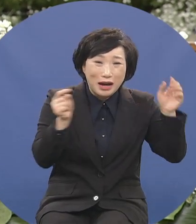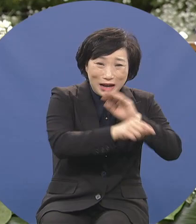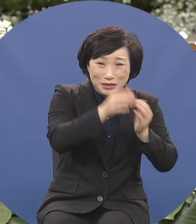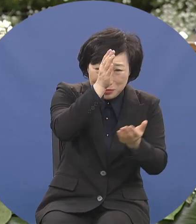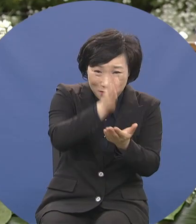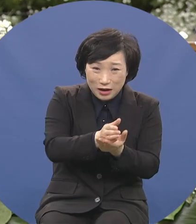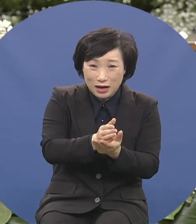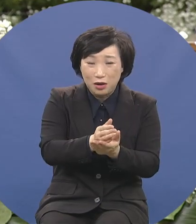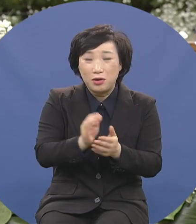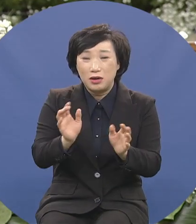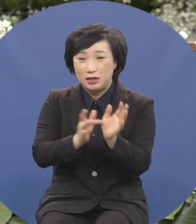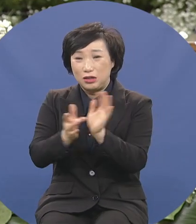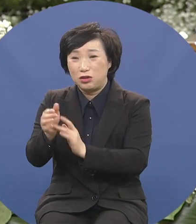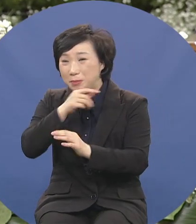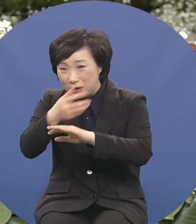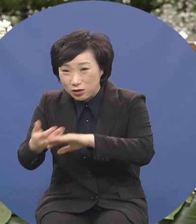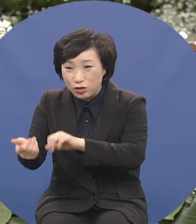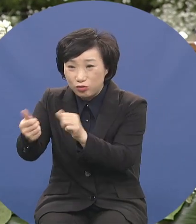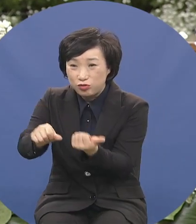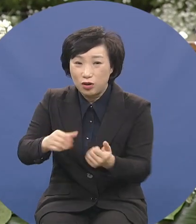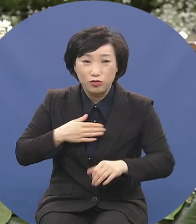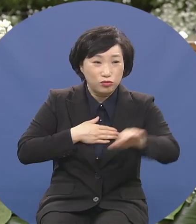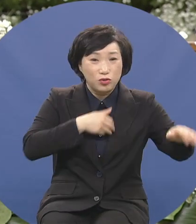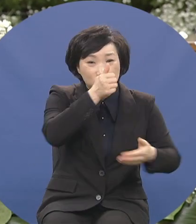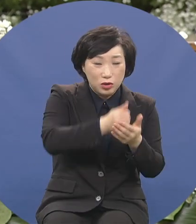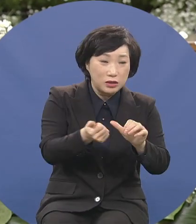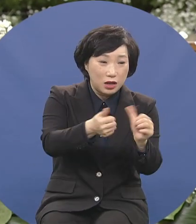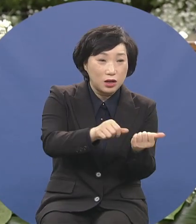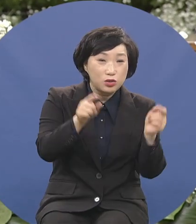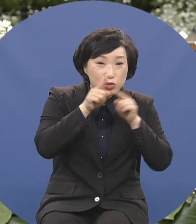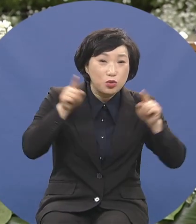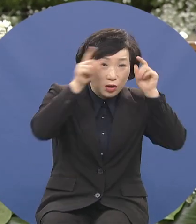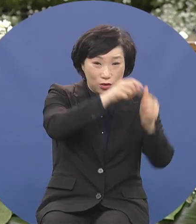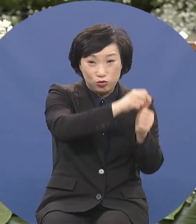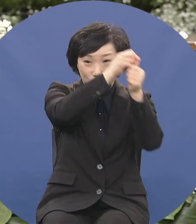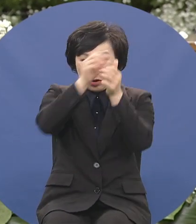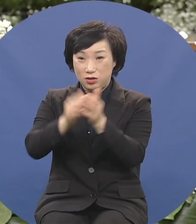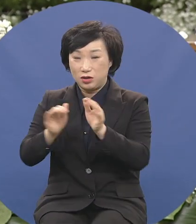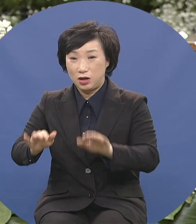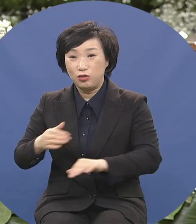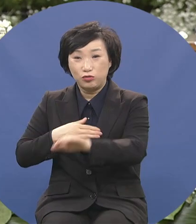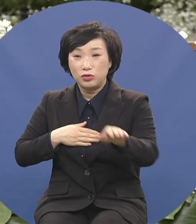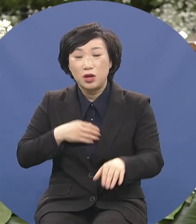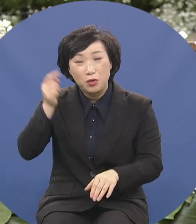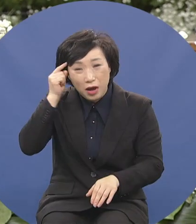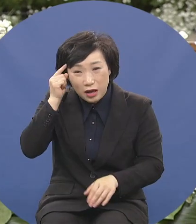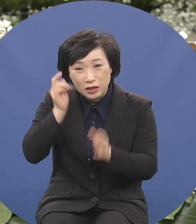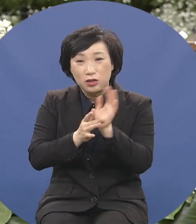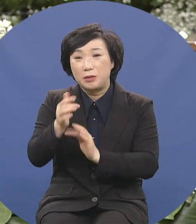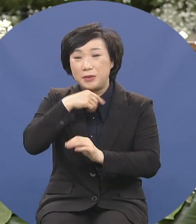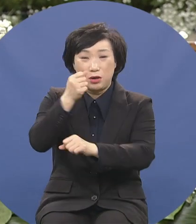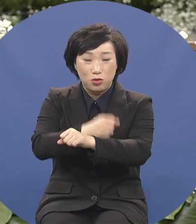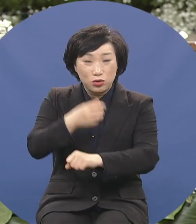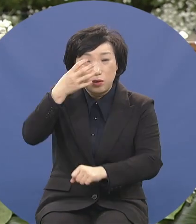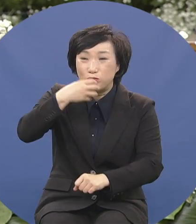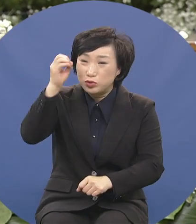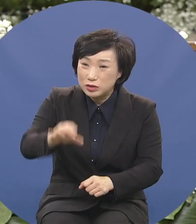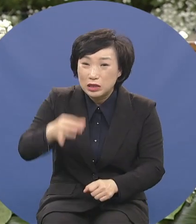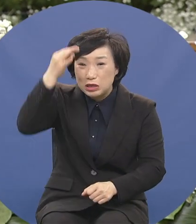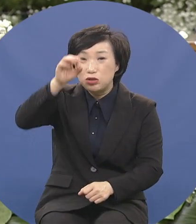안 된다고 피 흘려 죽어서 나를 죄와 사모가 지옥에서 구원했는데 우리는 왜 피의 공로를 무시하고 인정하지